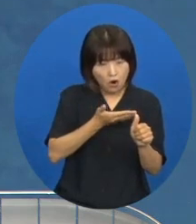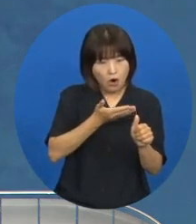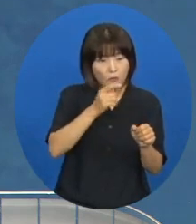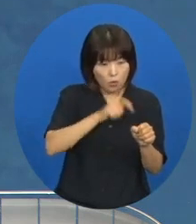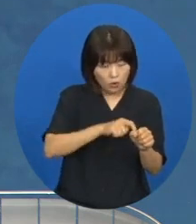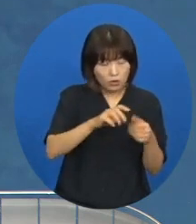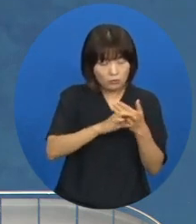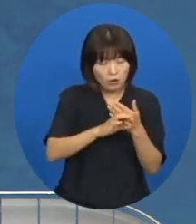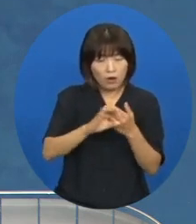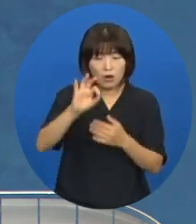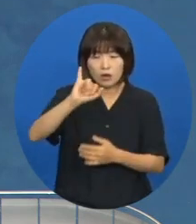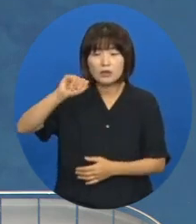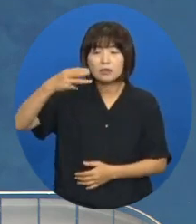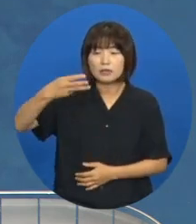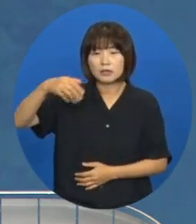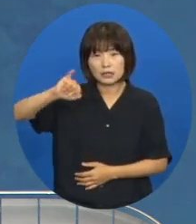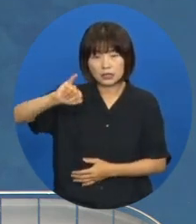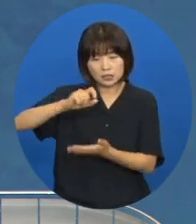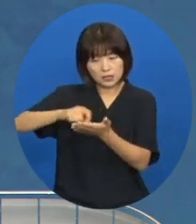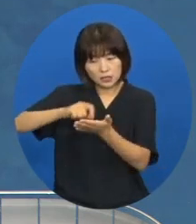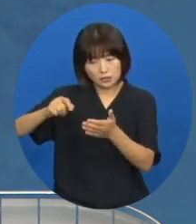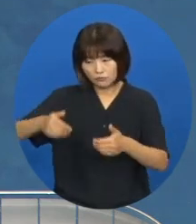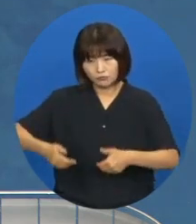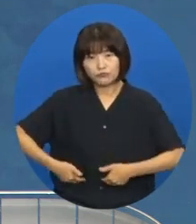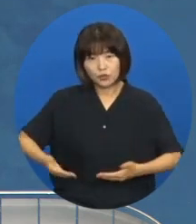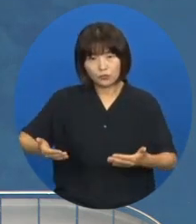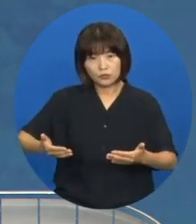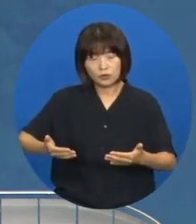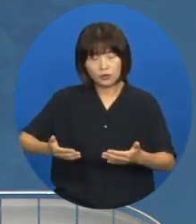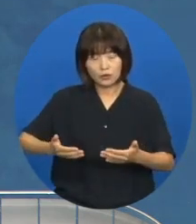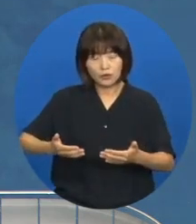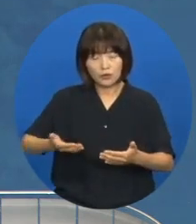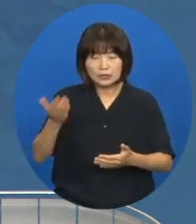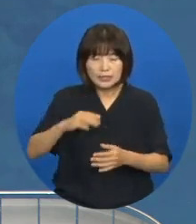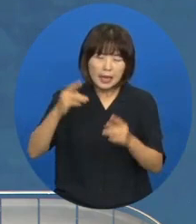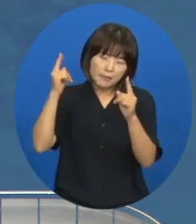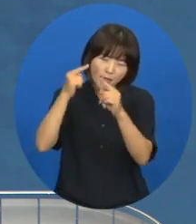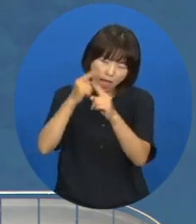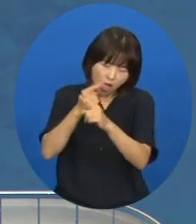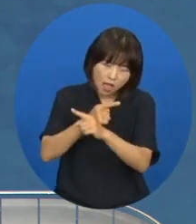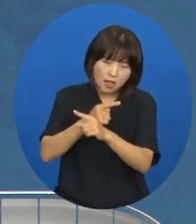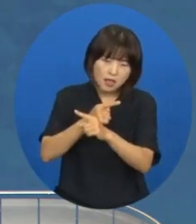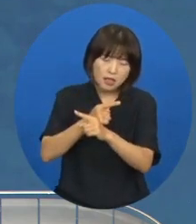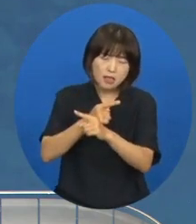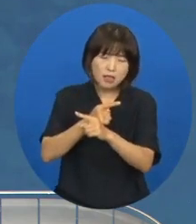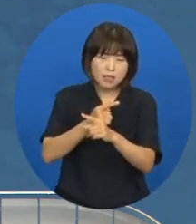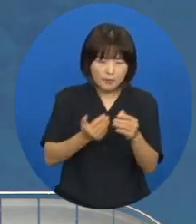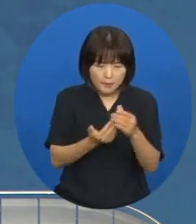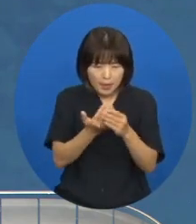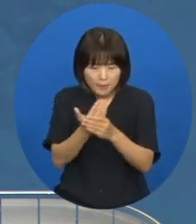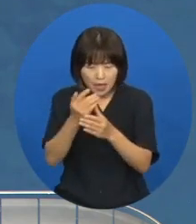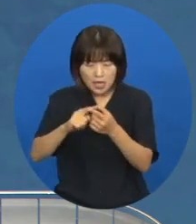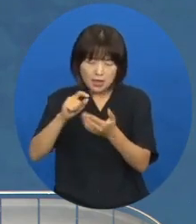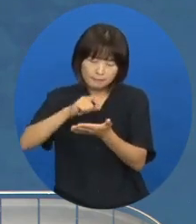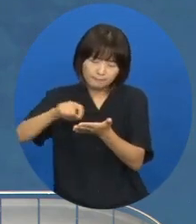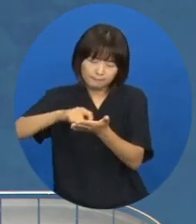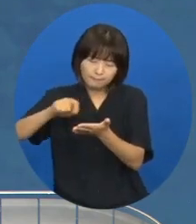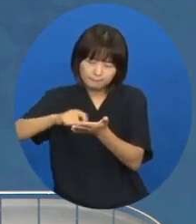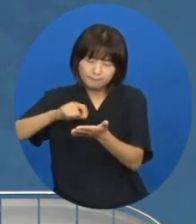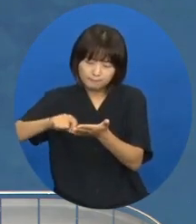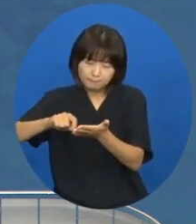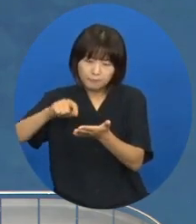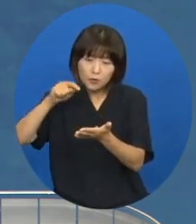필요가 없잖아요. 왜 매주할 고주할 매일매일 되어지는 일을 일기로 썼을까요? 사람들에게